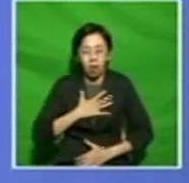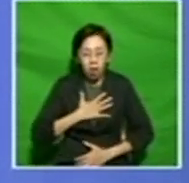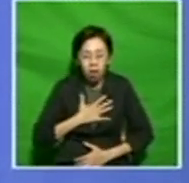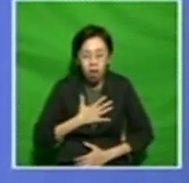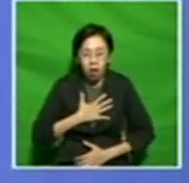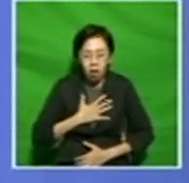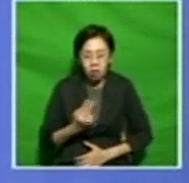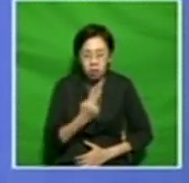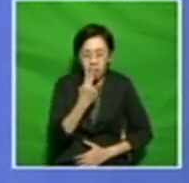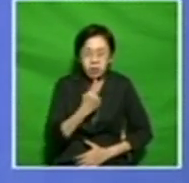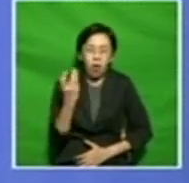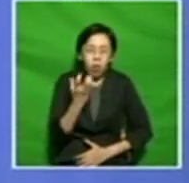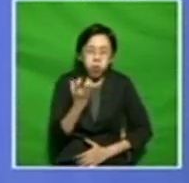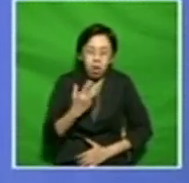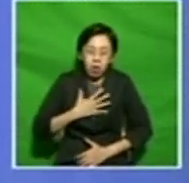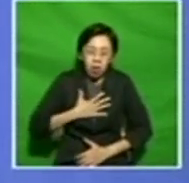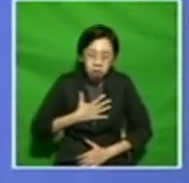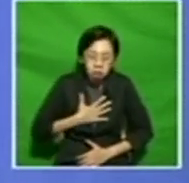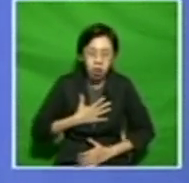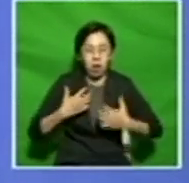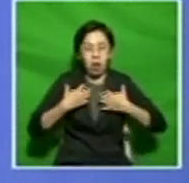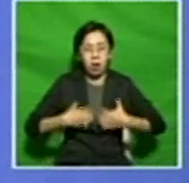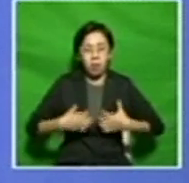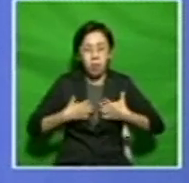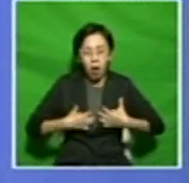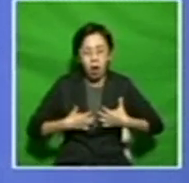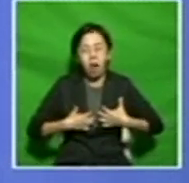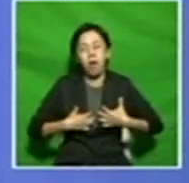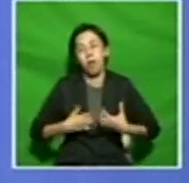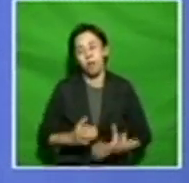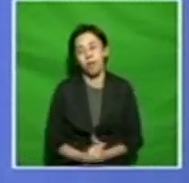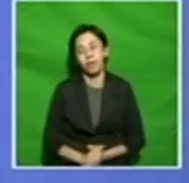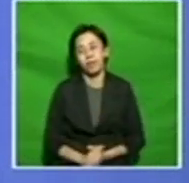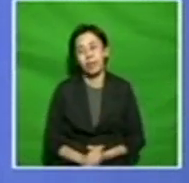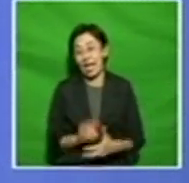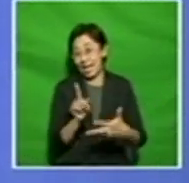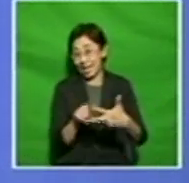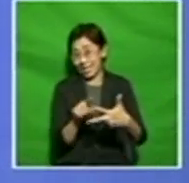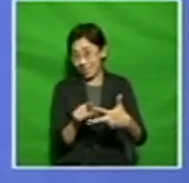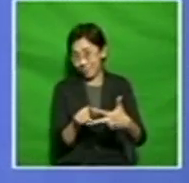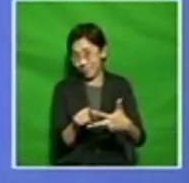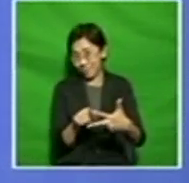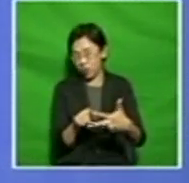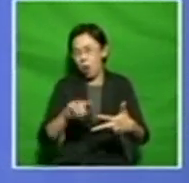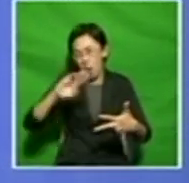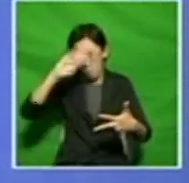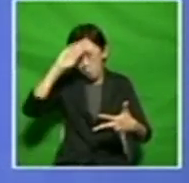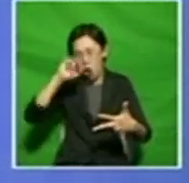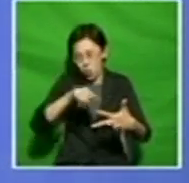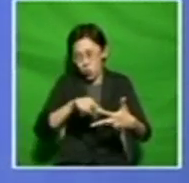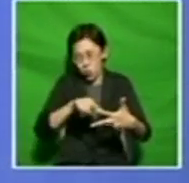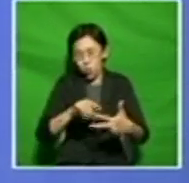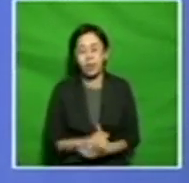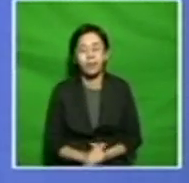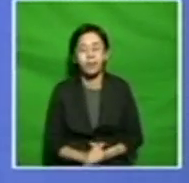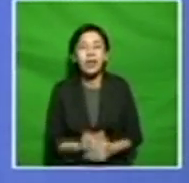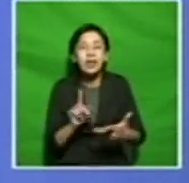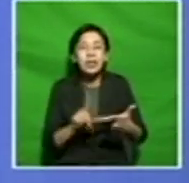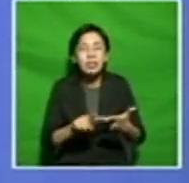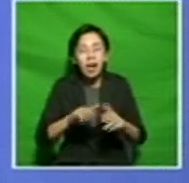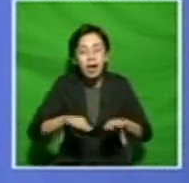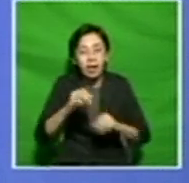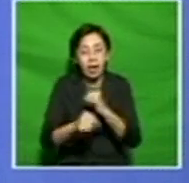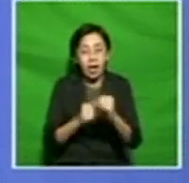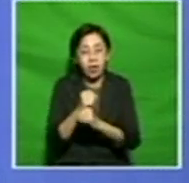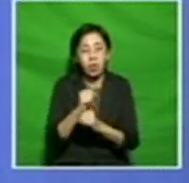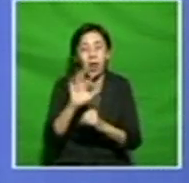ใจโรคปอดคนเหล่านี้อยู่ในประเภท2ประเภท3ก็คือเด็กอายุตั้งแต่5